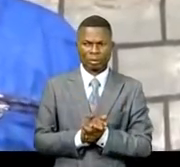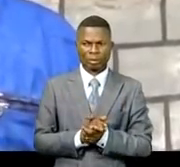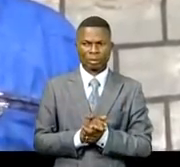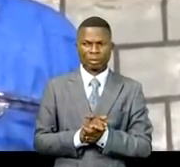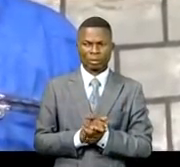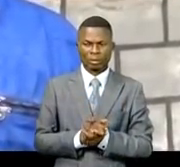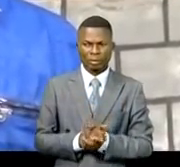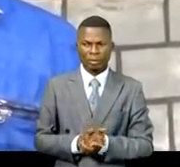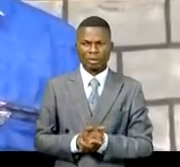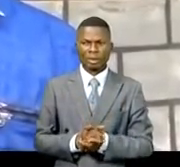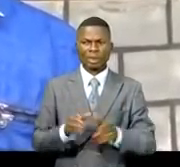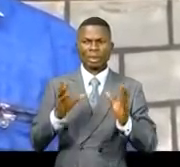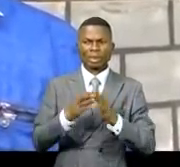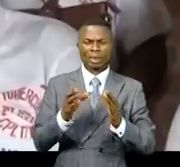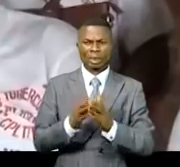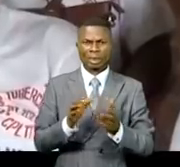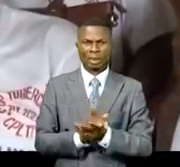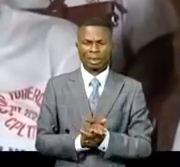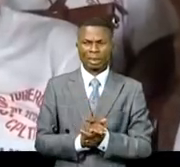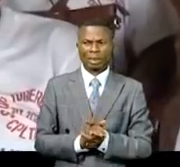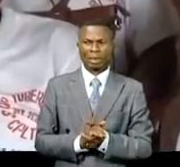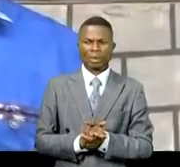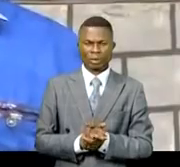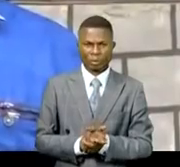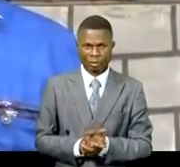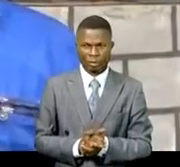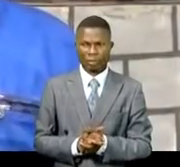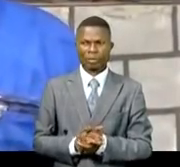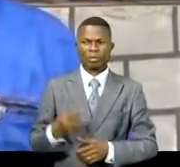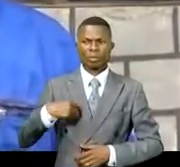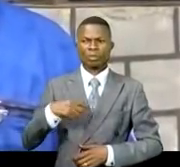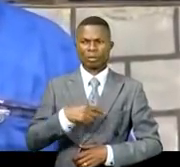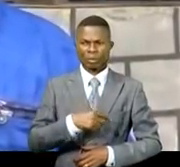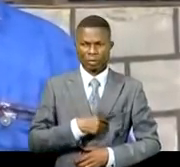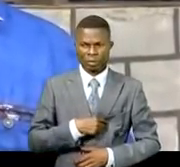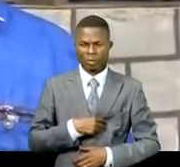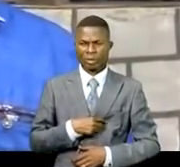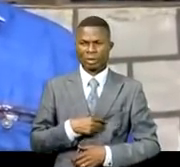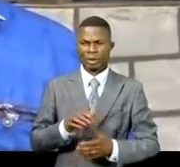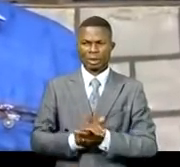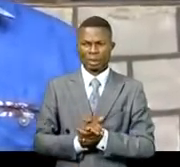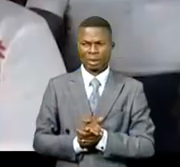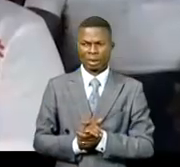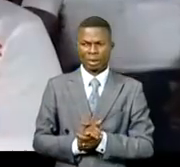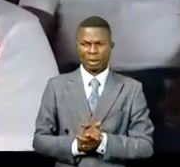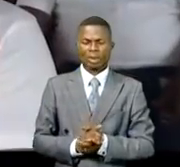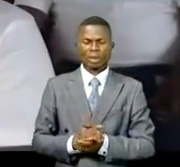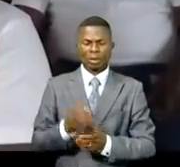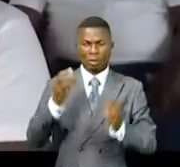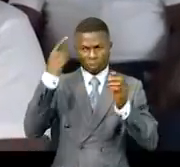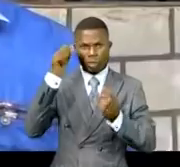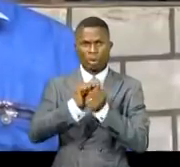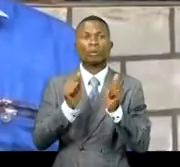expliqué, avec les autres activités, il y a eu des campagnes qui ont fait qu'en plus, c'est le 19 avril. En rapport